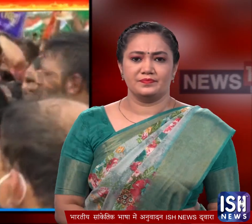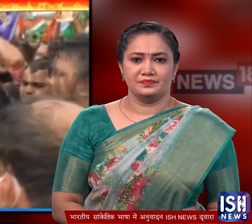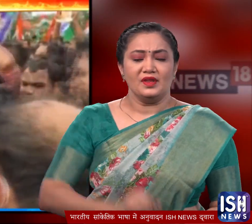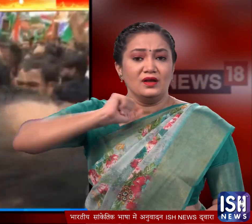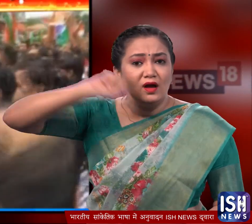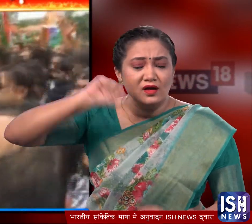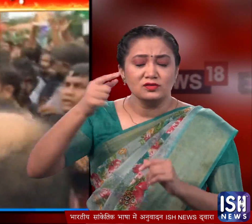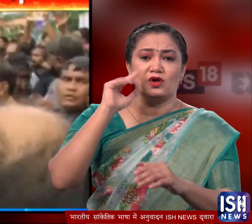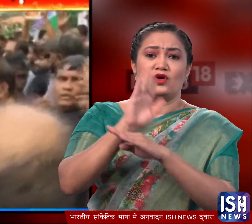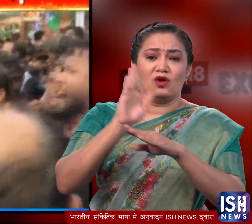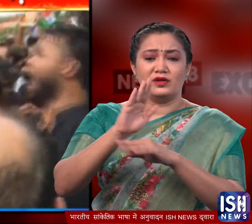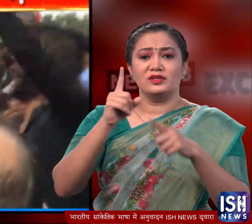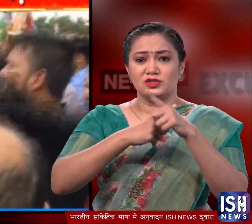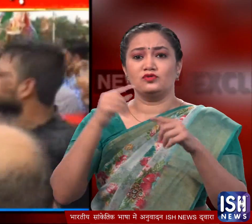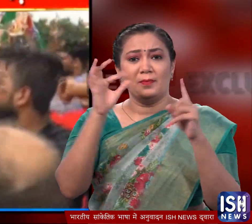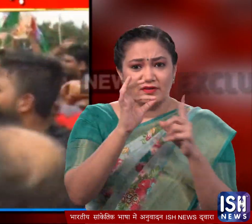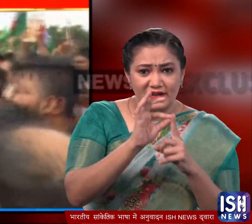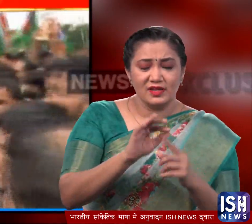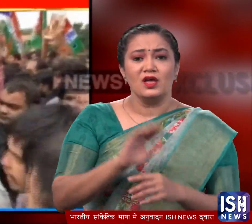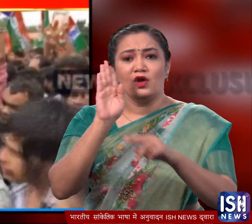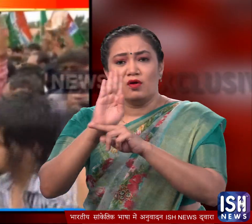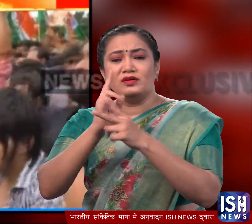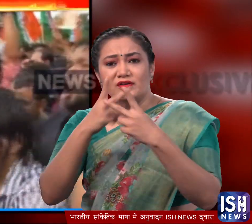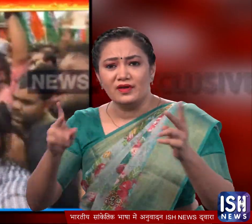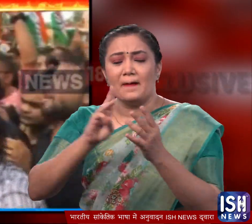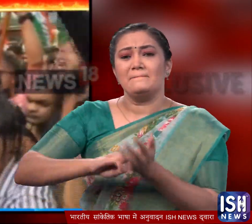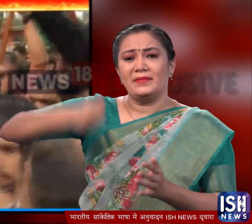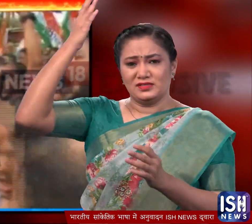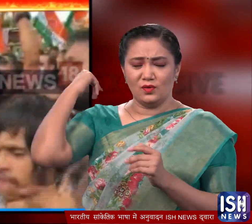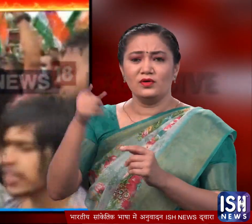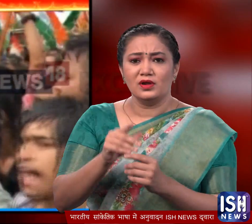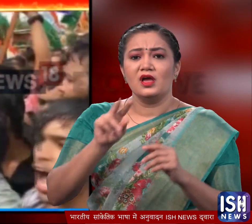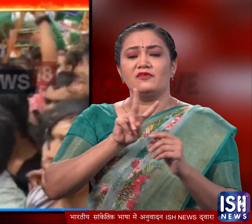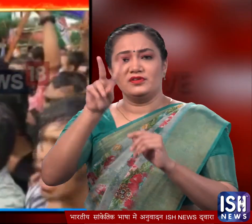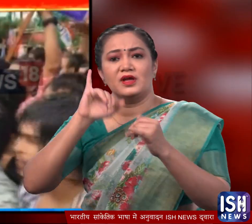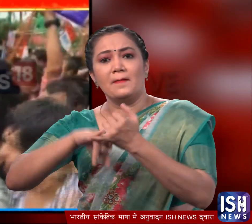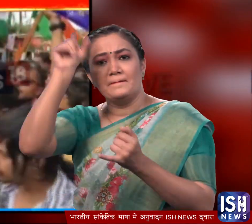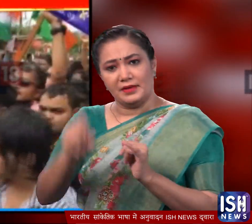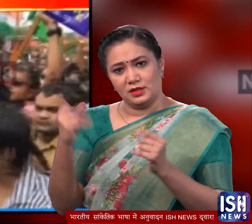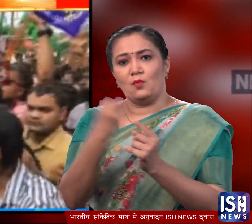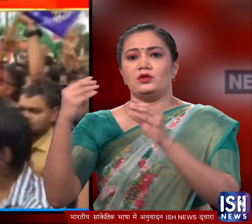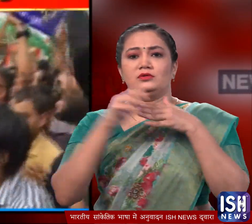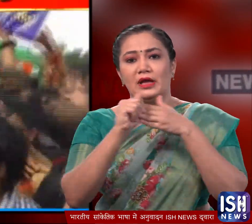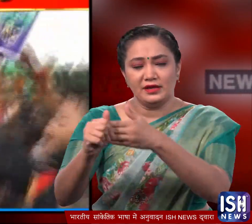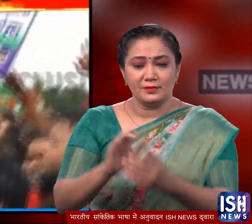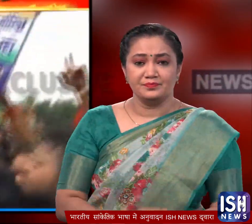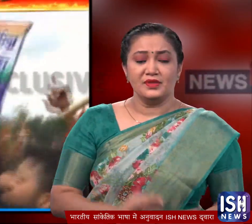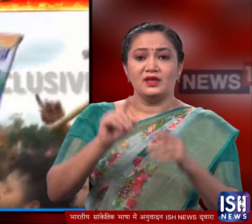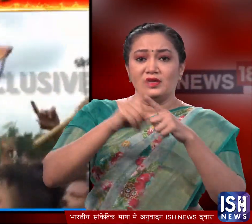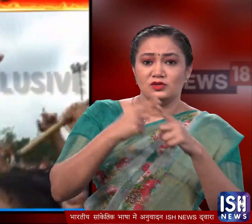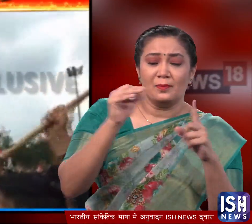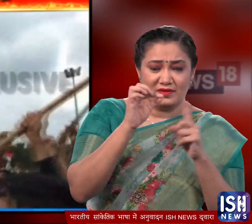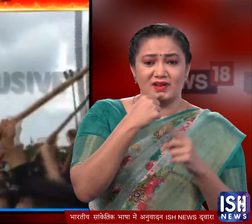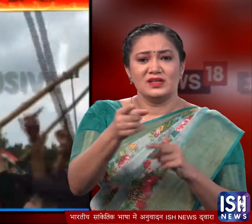ये विरोध प्रदर्शन कांग्रेस नेता जीतू पटवारी और कांग्रेस की सरकार में कैबिनेट मंत्री रही विजय लक्ष्मी साधो की अगुवाई में हुआ। जीतू पटवारी